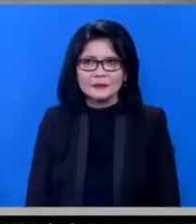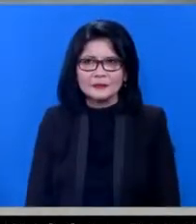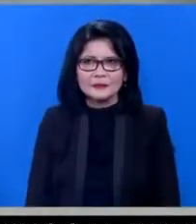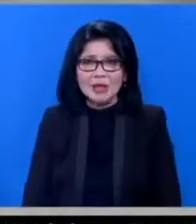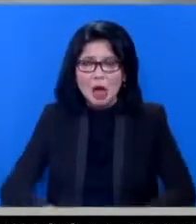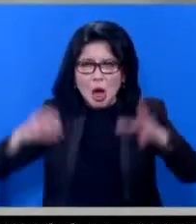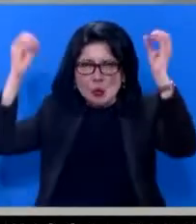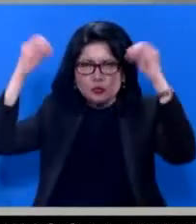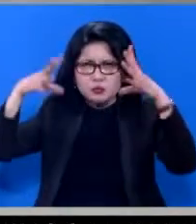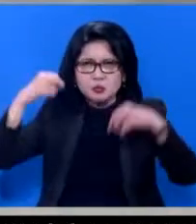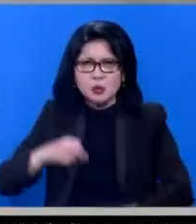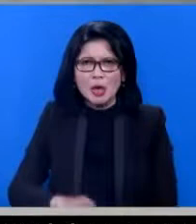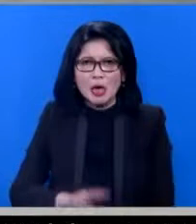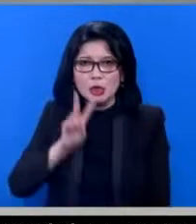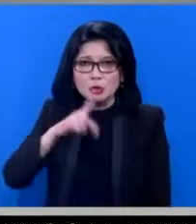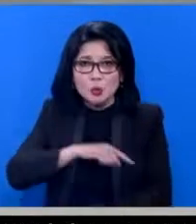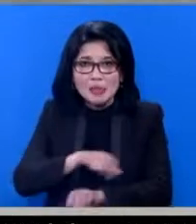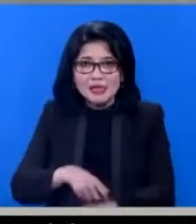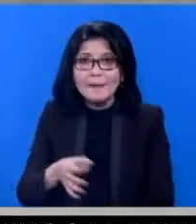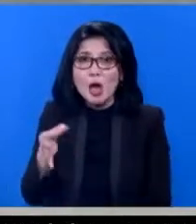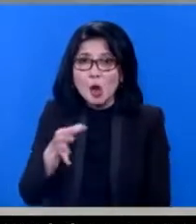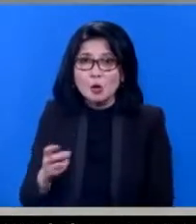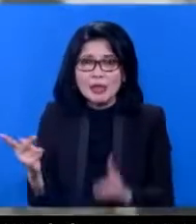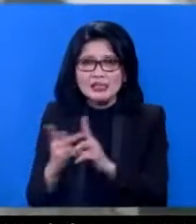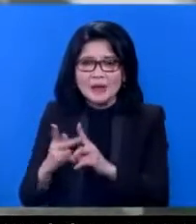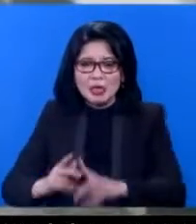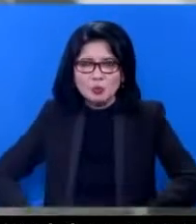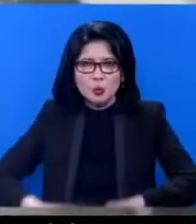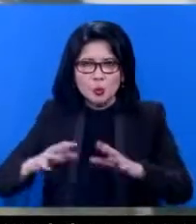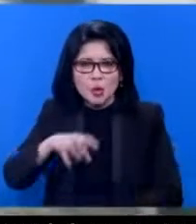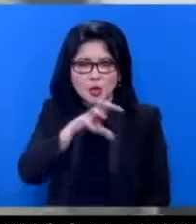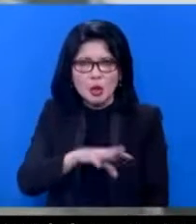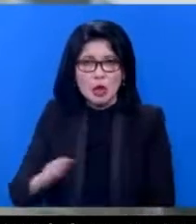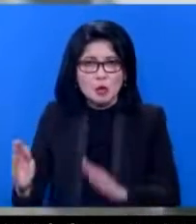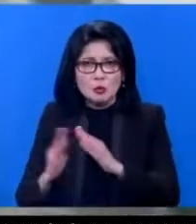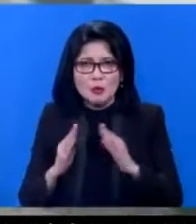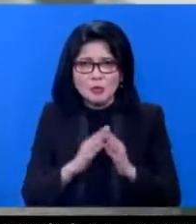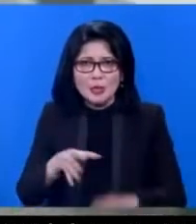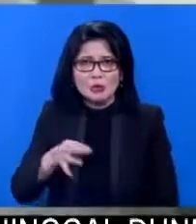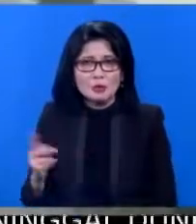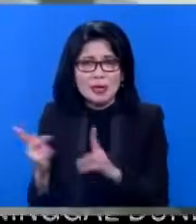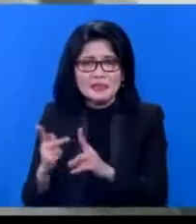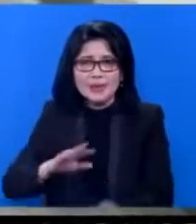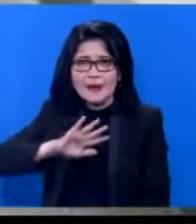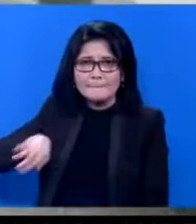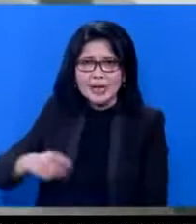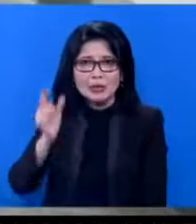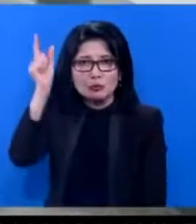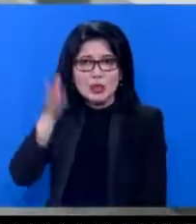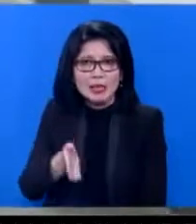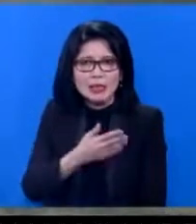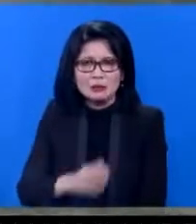Sementara hujan yang mengguyur selama hampir 2 jam membuat kota Semarang dikepung banjir. Sejumlah kawasan permukiman warga di Semarang Barat, Semarang Utara, dan Semarang